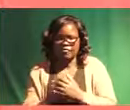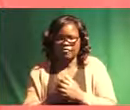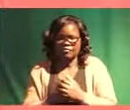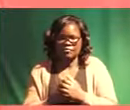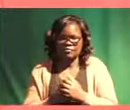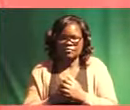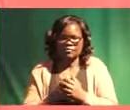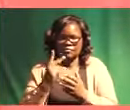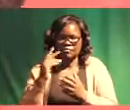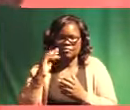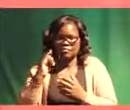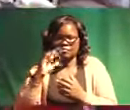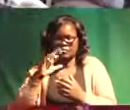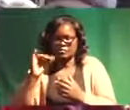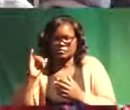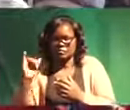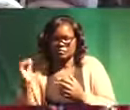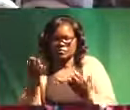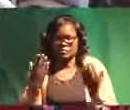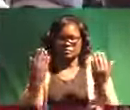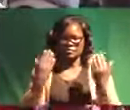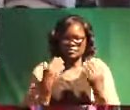ethirwe Nikili